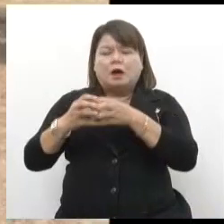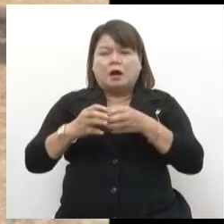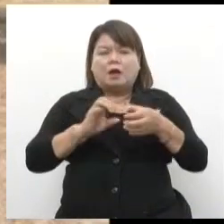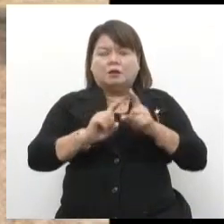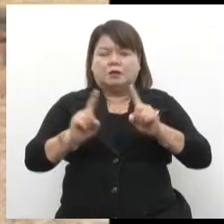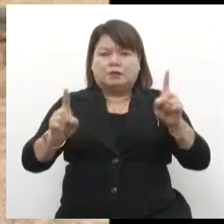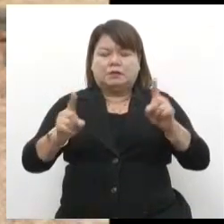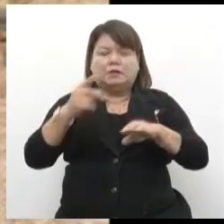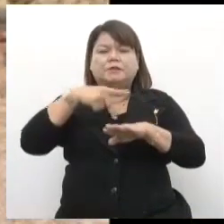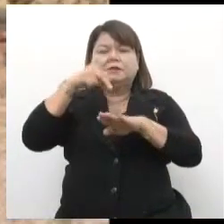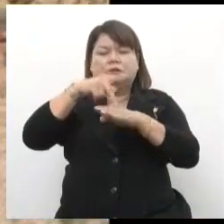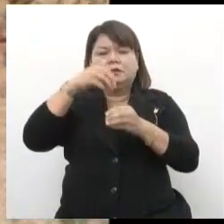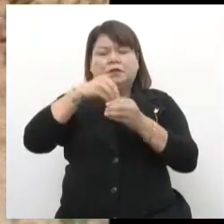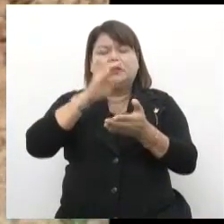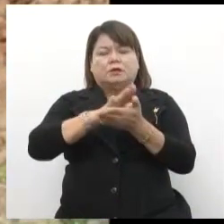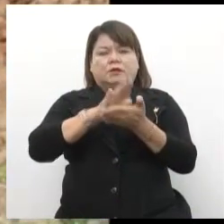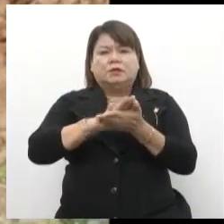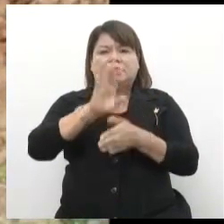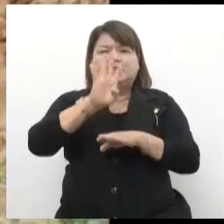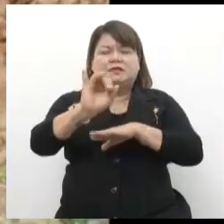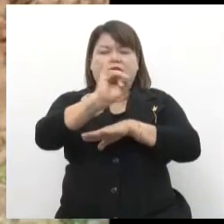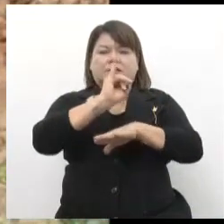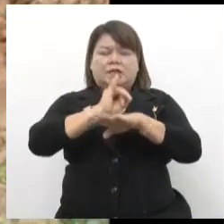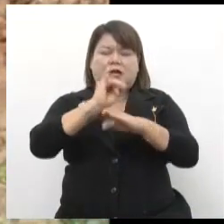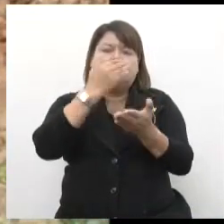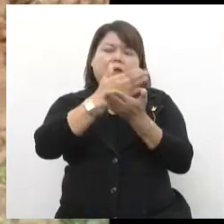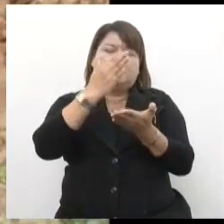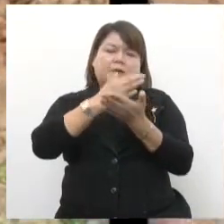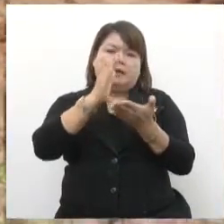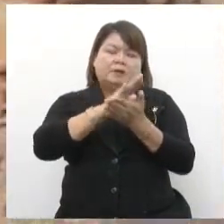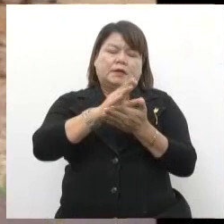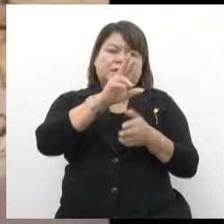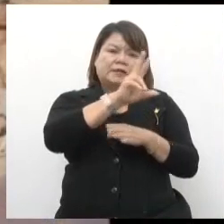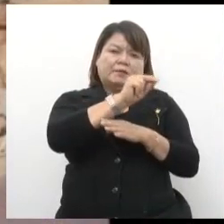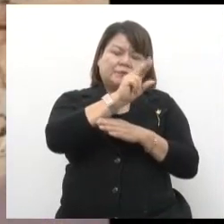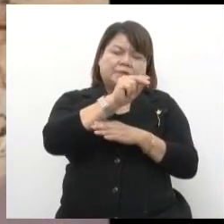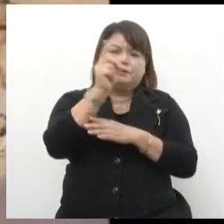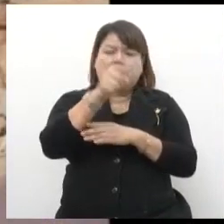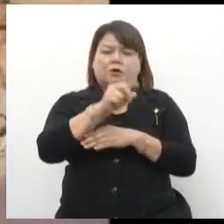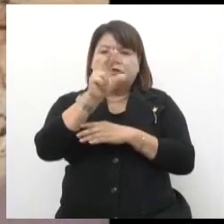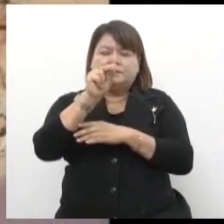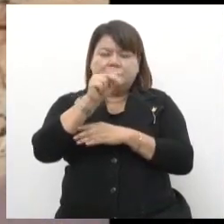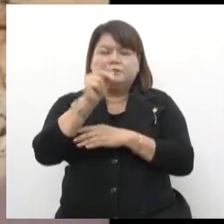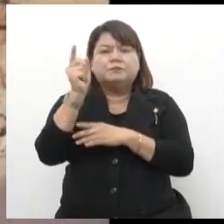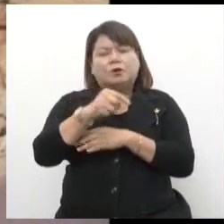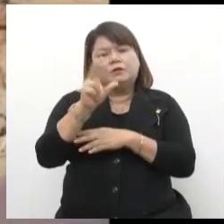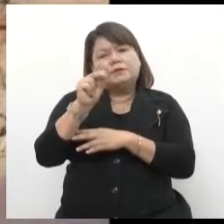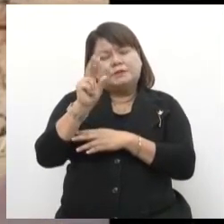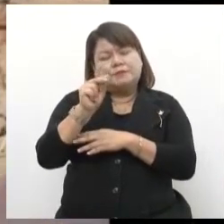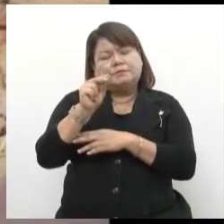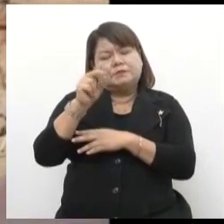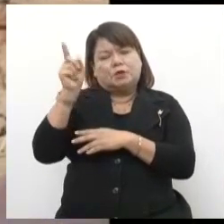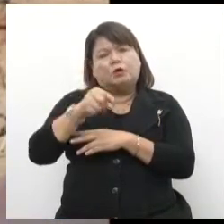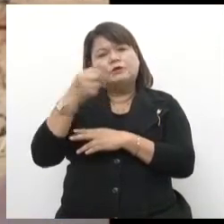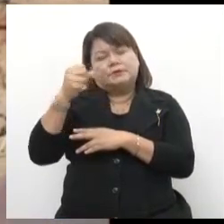ที่ในโรงเรียนจำนวน4ไร่แบ่งเป็น30ต่อ30ต่อ30ต่อ